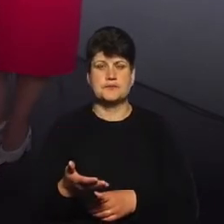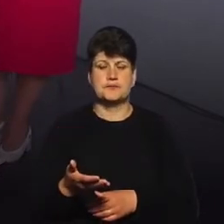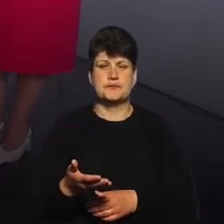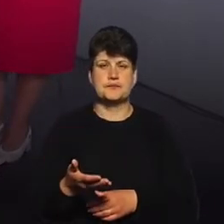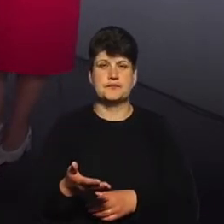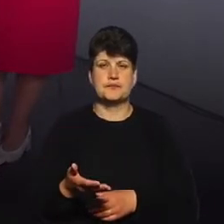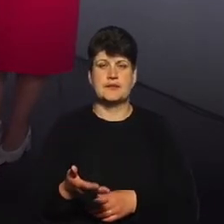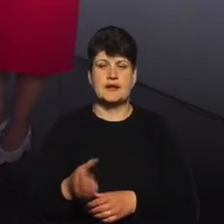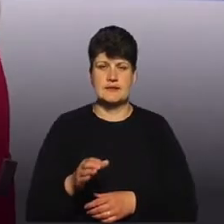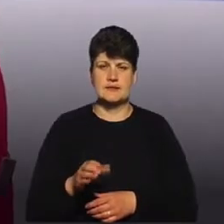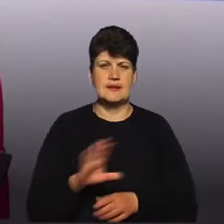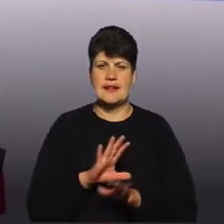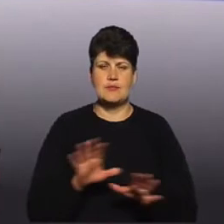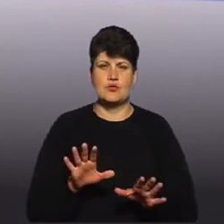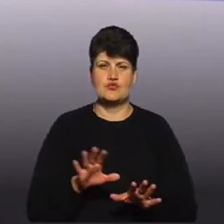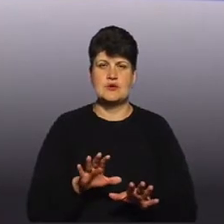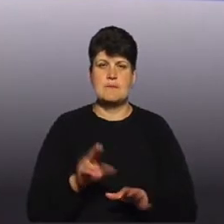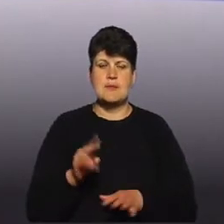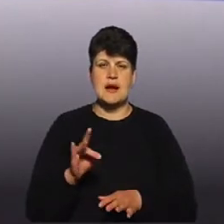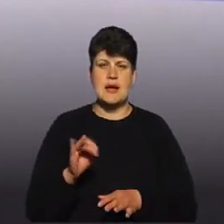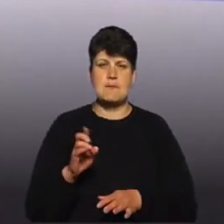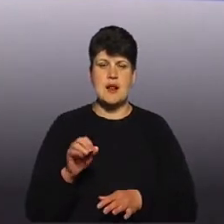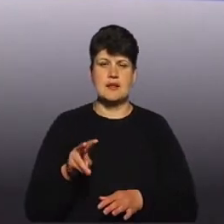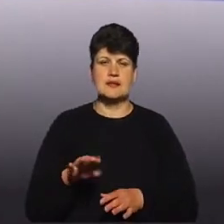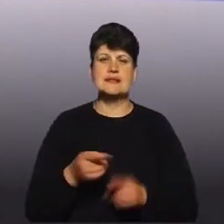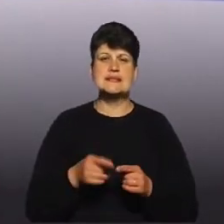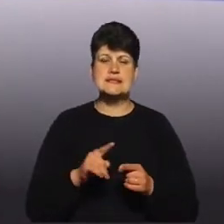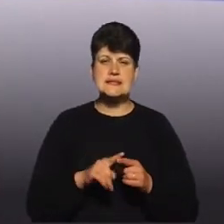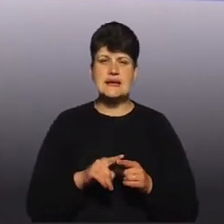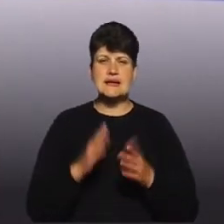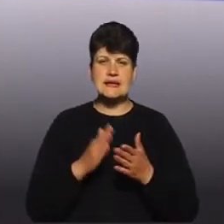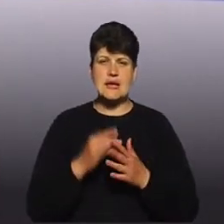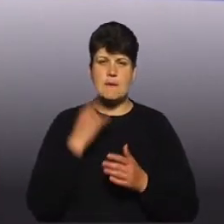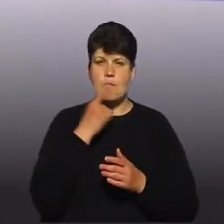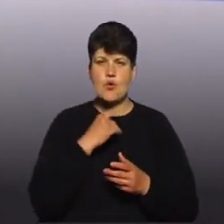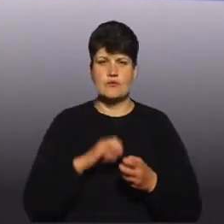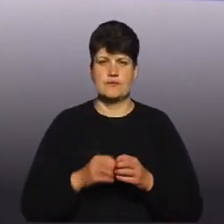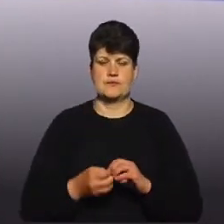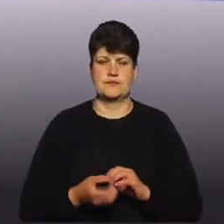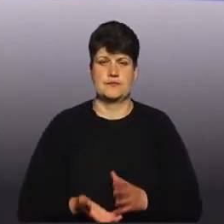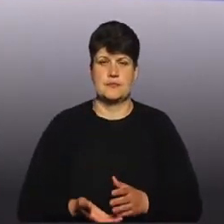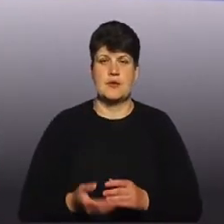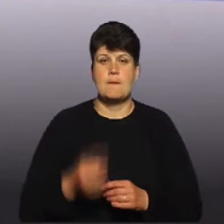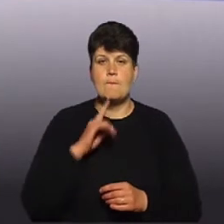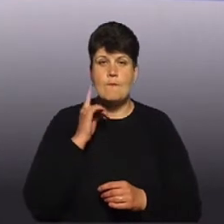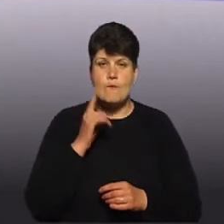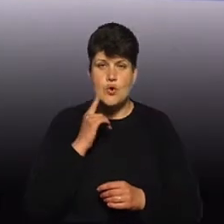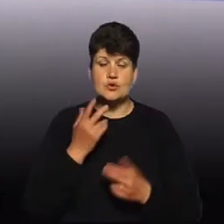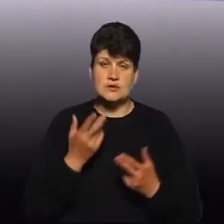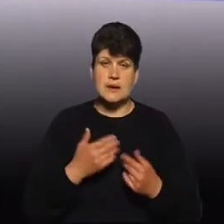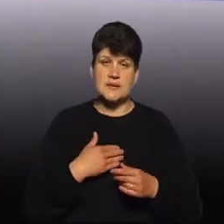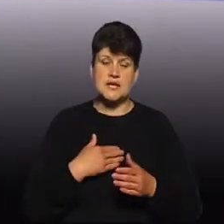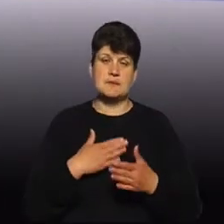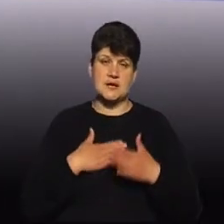да, країни Прибалтики зараз, це все-таки йде мовний бар'єр. Тому що молодь, да, мені приємно це відзначити, молодь у нас